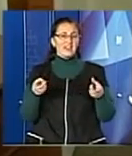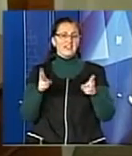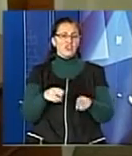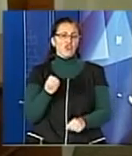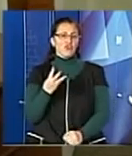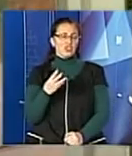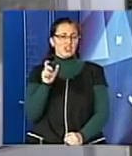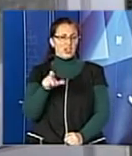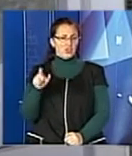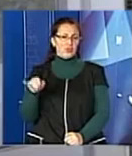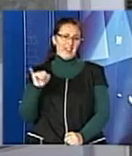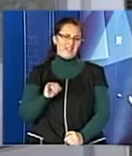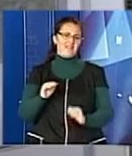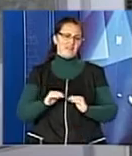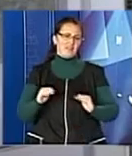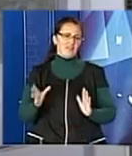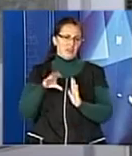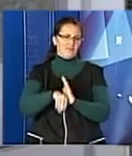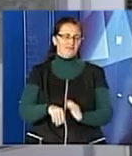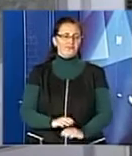осіб, серед яких і неповнолітні.